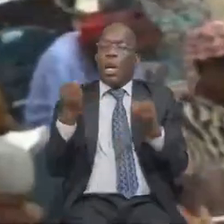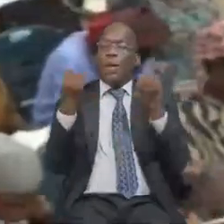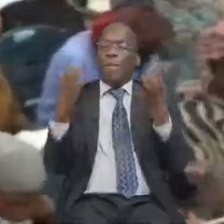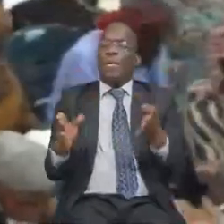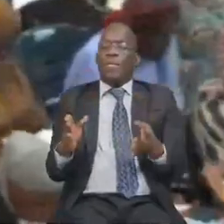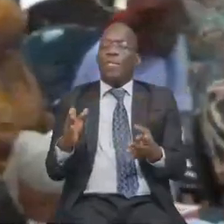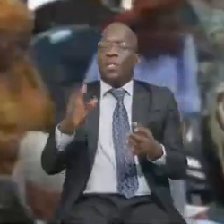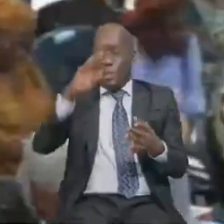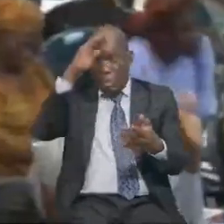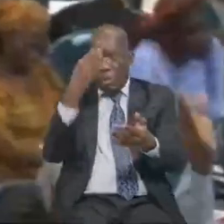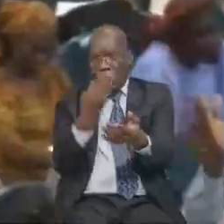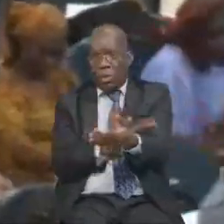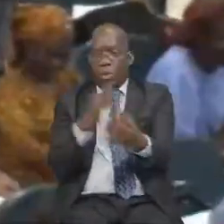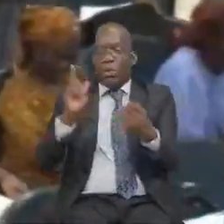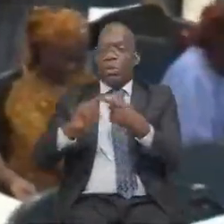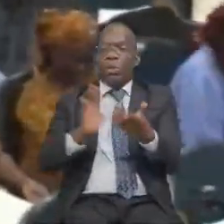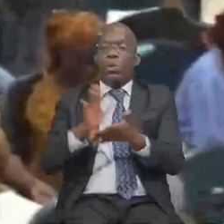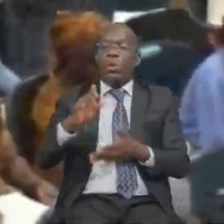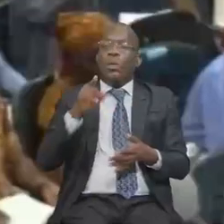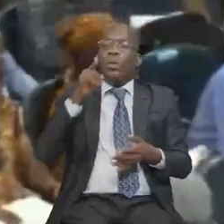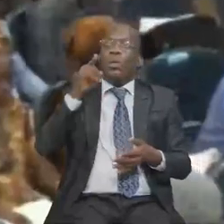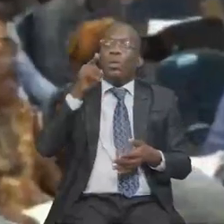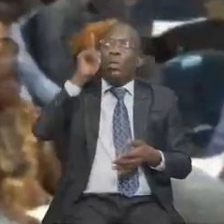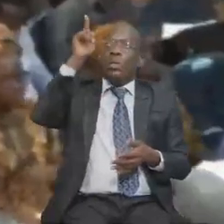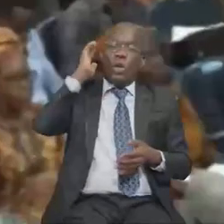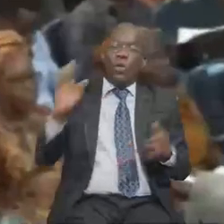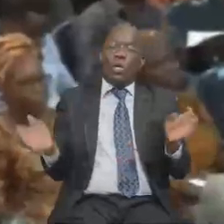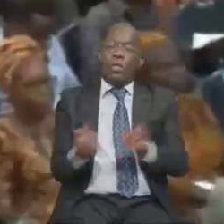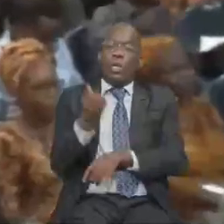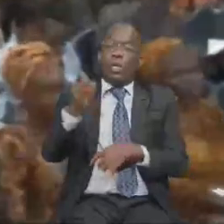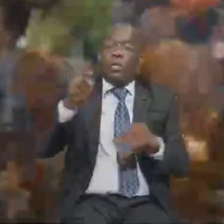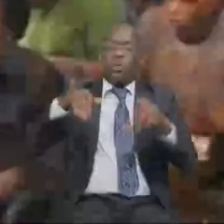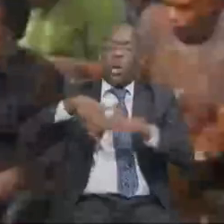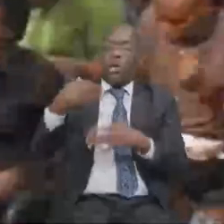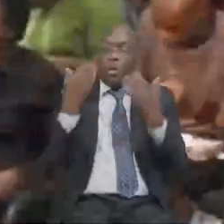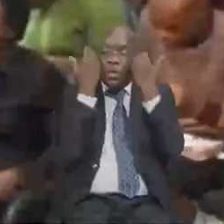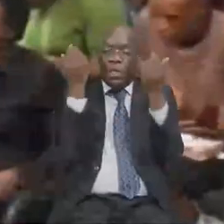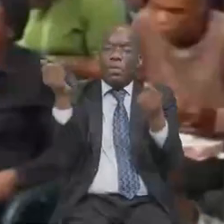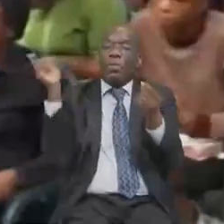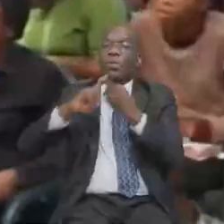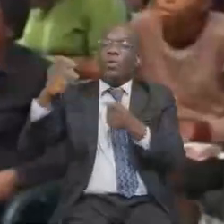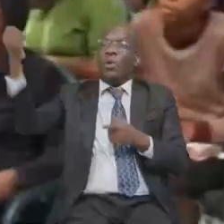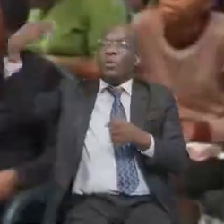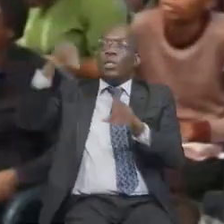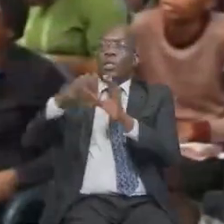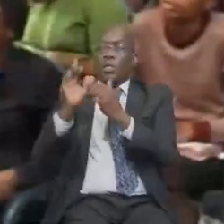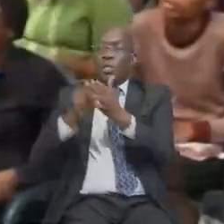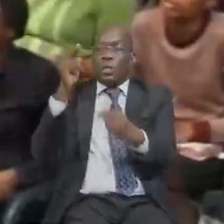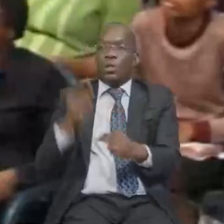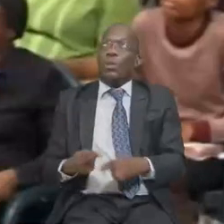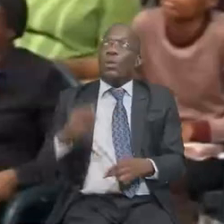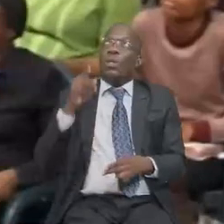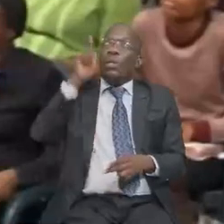la gloire. Il te sortira du déshonneur pour la grâce. Il va te sortir de